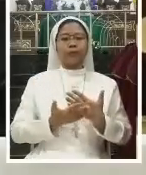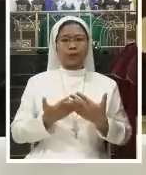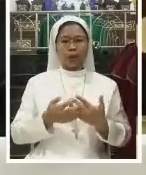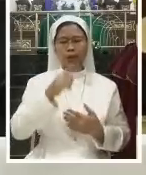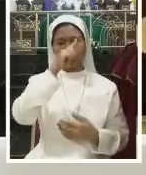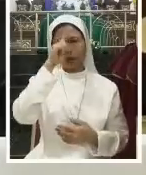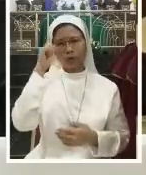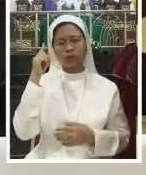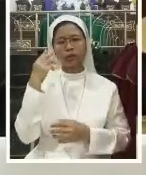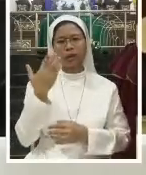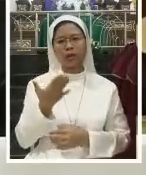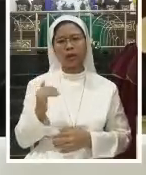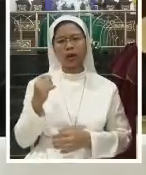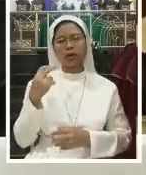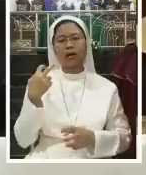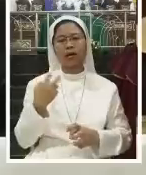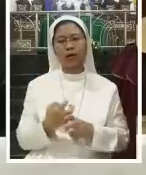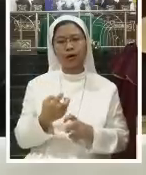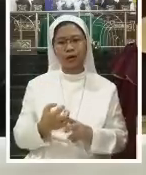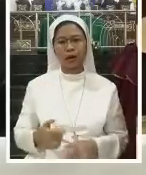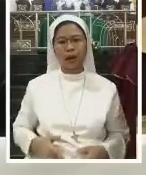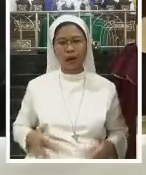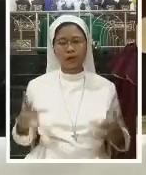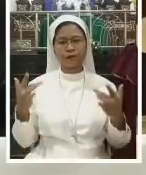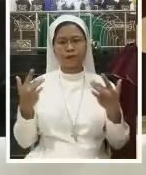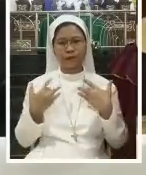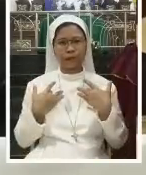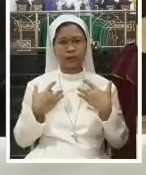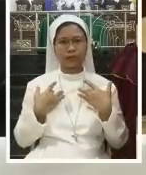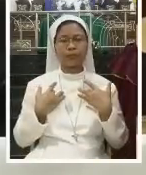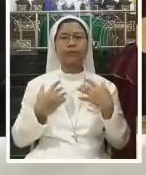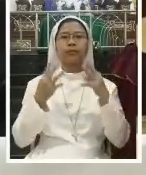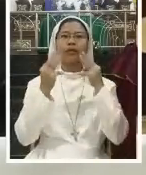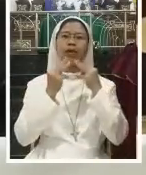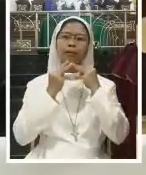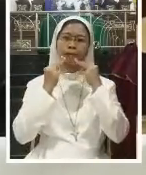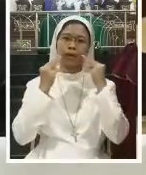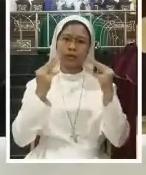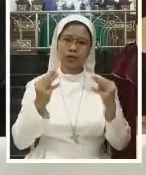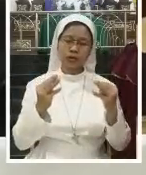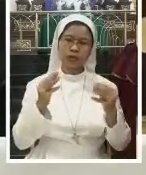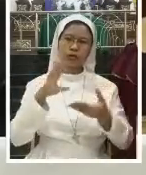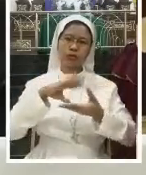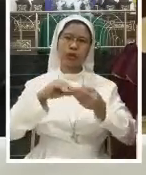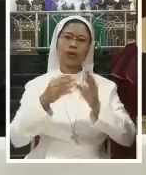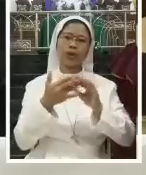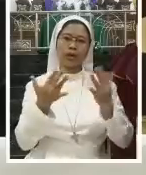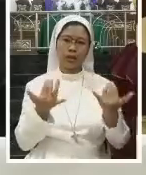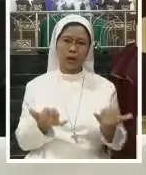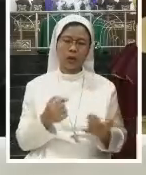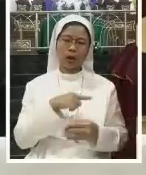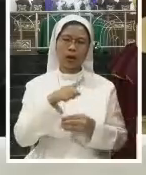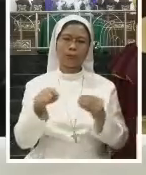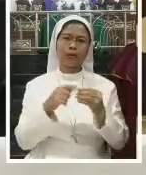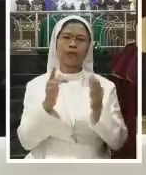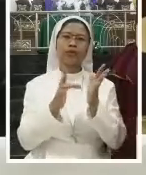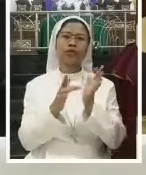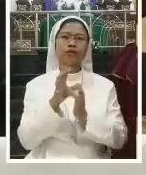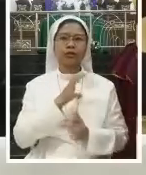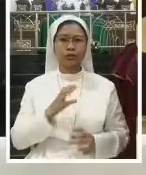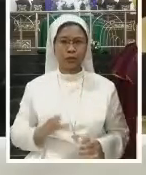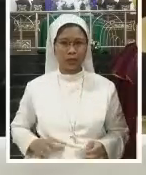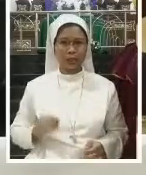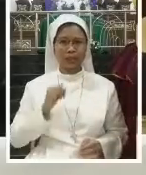sa insang ng buhay. Ang mensahe kang drama kang Pasyon ni Kristo,